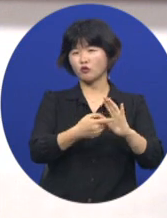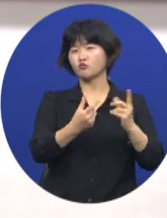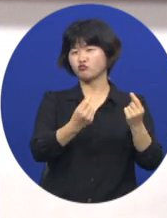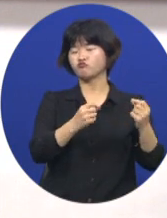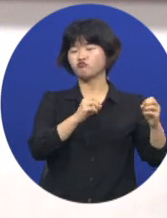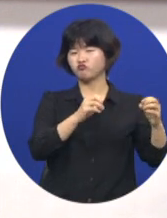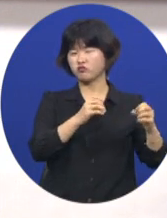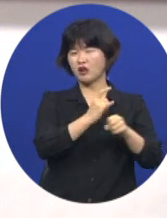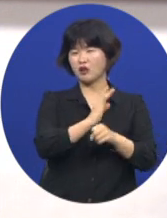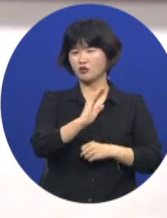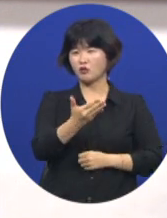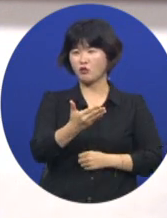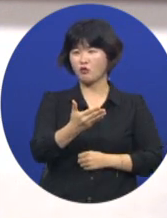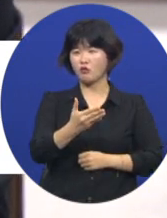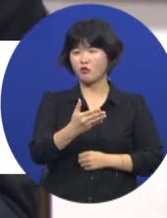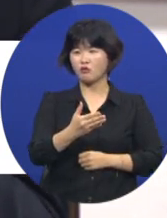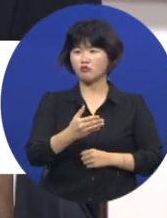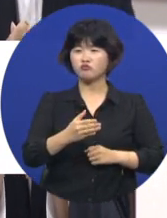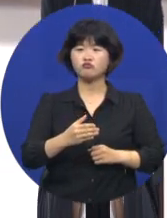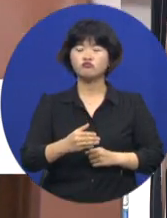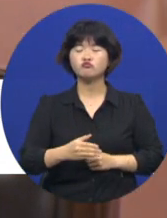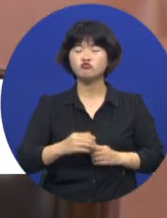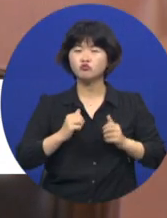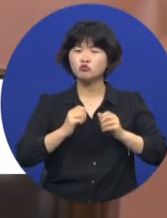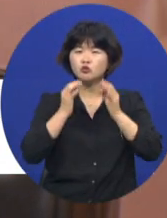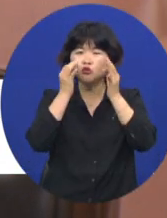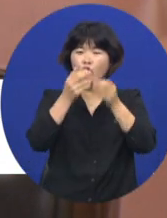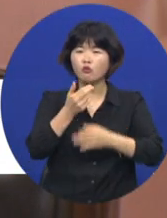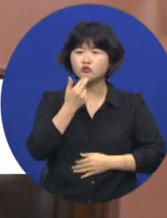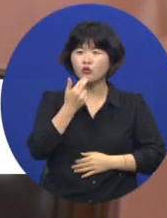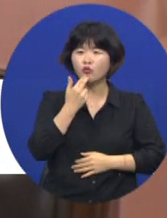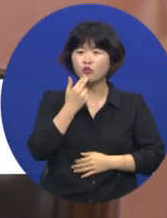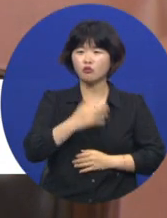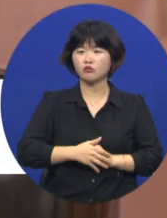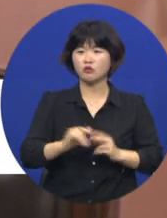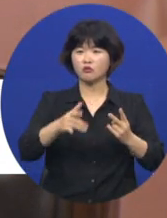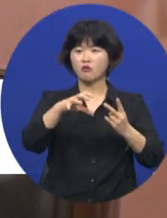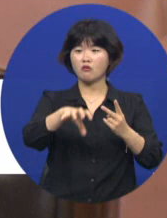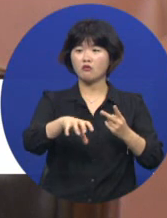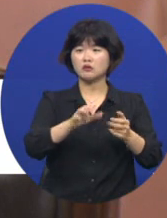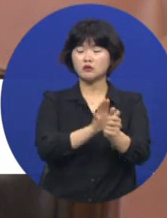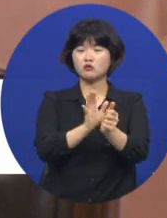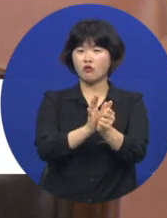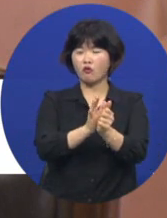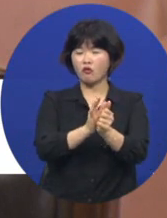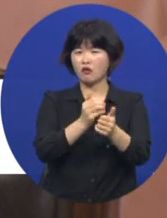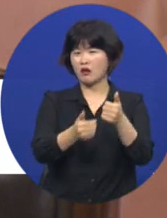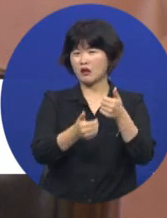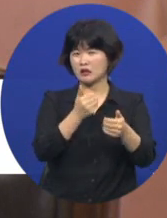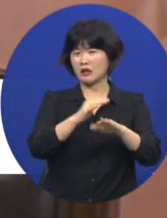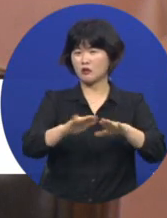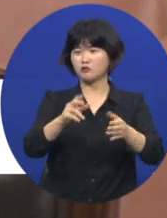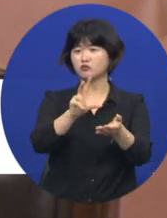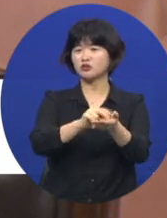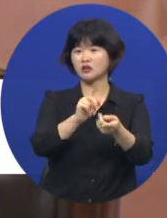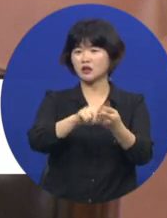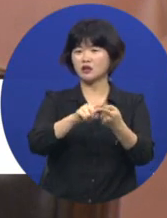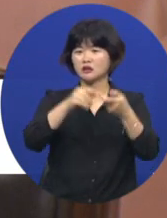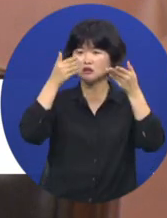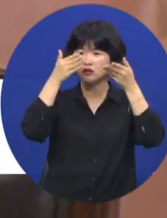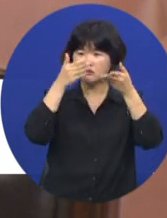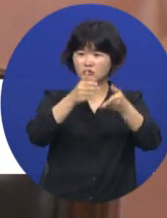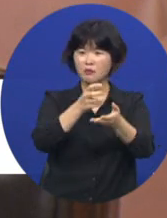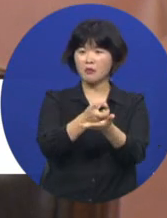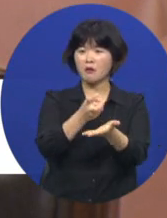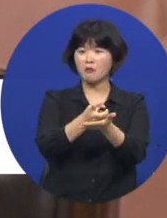하고 설득하고 노력들을 하나도 안 하잖아요. 공학생 지원단에서는 갈등 해소 문제에 좀 집중해서